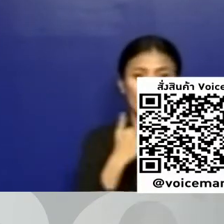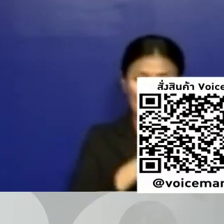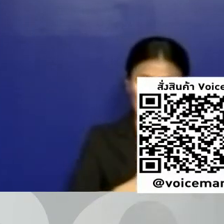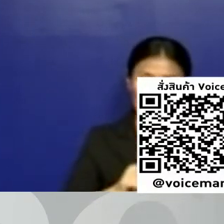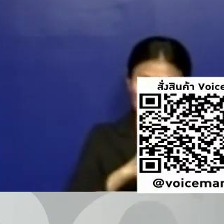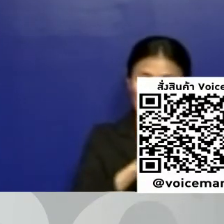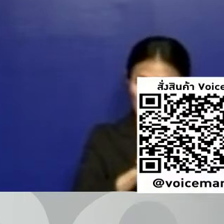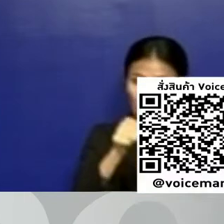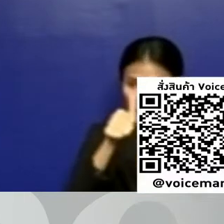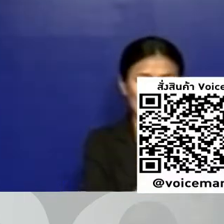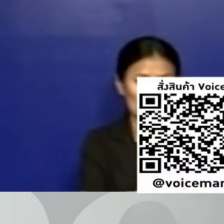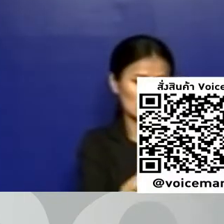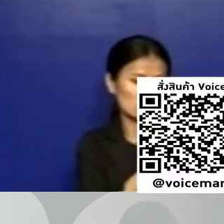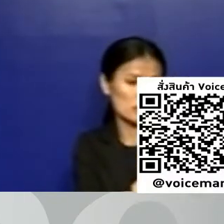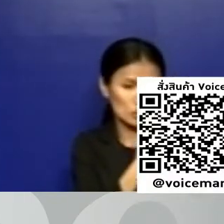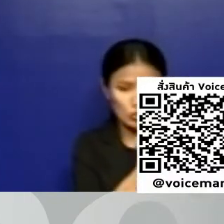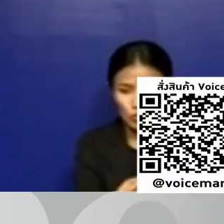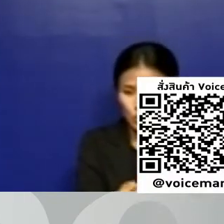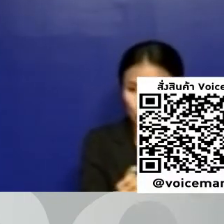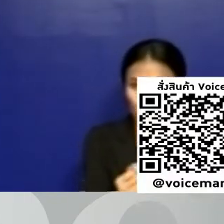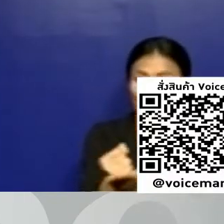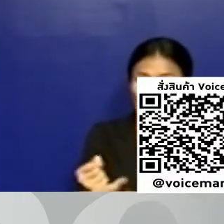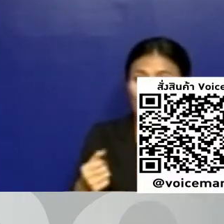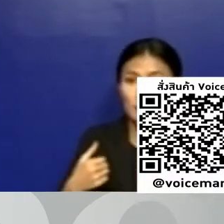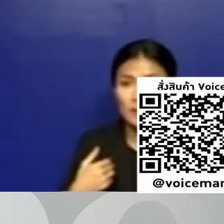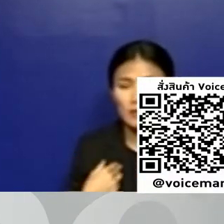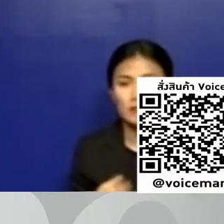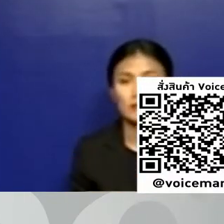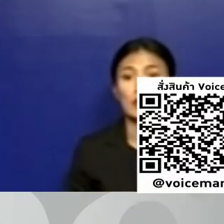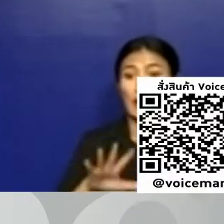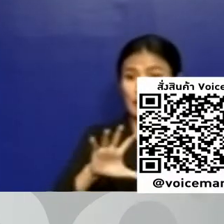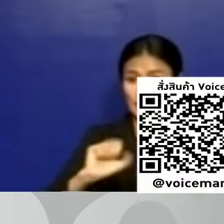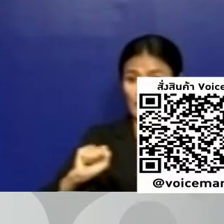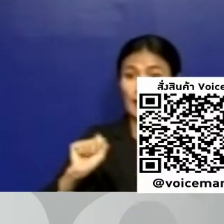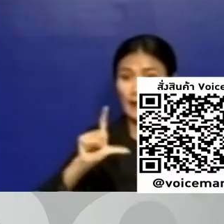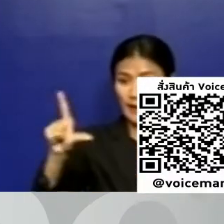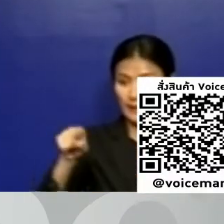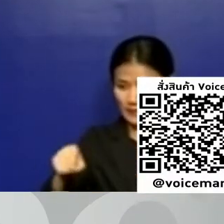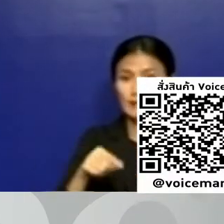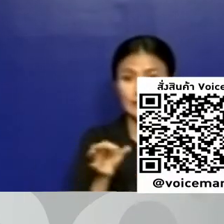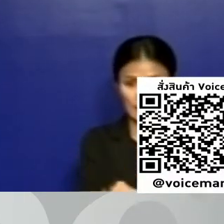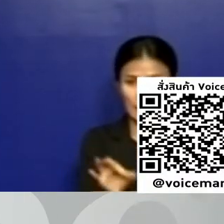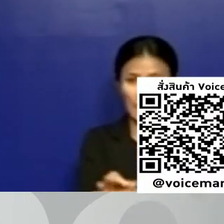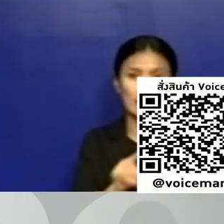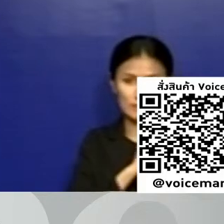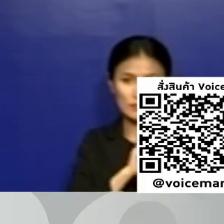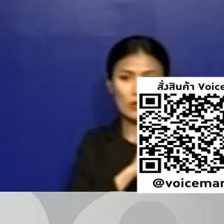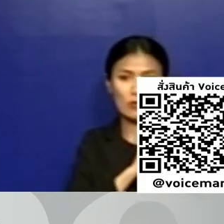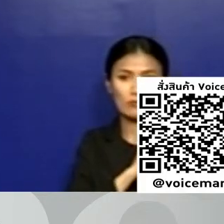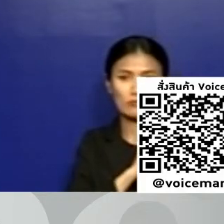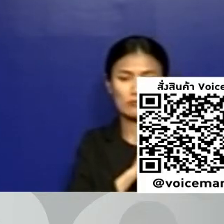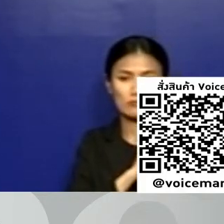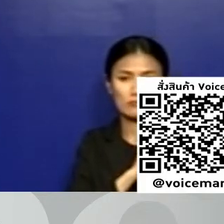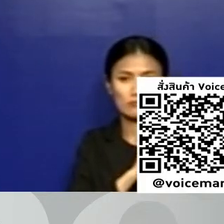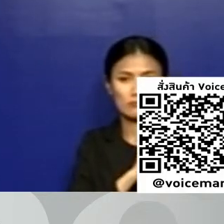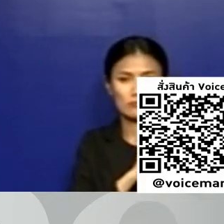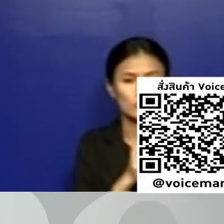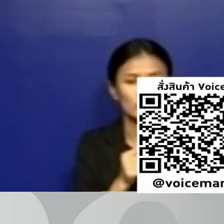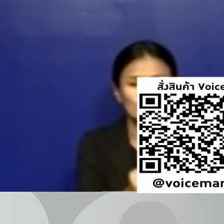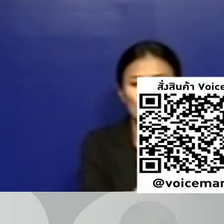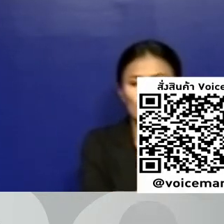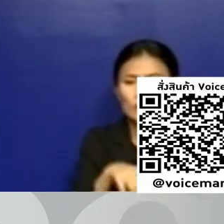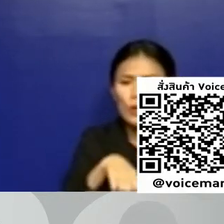100 200มาตั้งแต่เรายังหนุ่มยังสาวอ่ะแล้วอายุ60กว่าเพิ่งจะมีเงิน มูลค่ามันหายไปเลยนะ เพิ่งจะมีเงิน 500,000 อย่างเงี้ยคือการมีเงิน